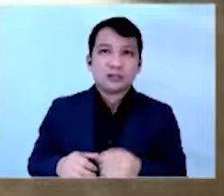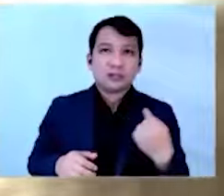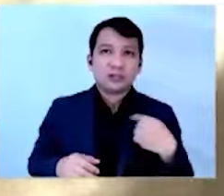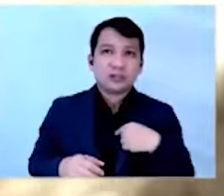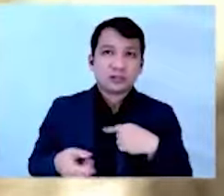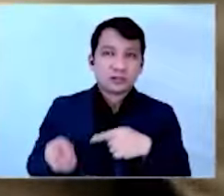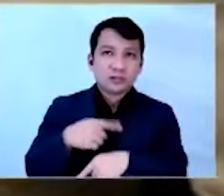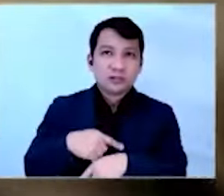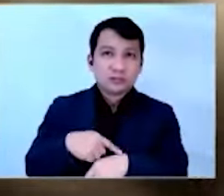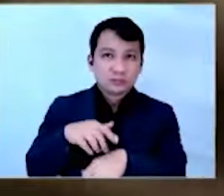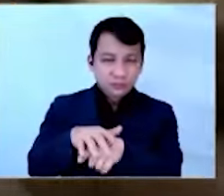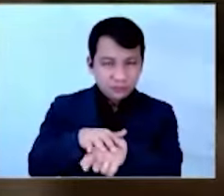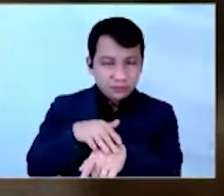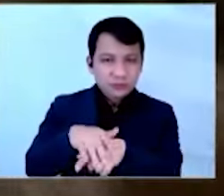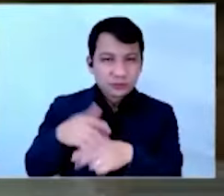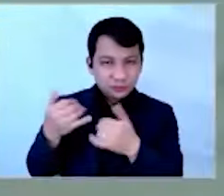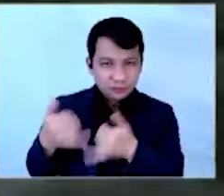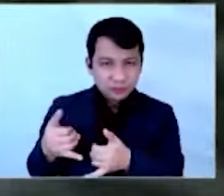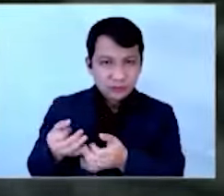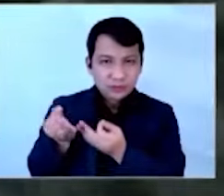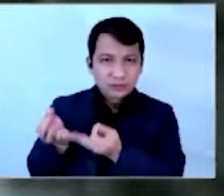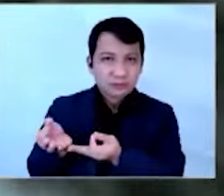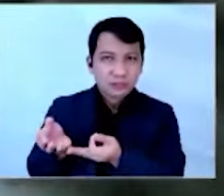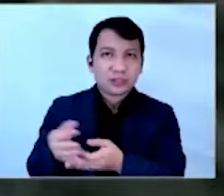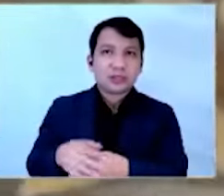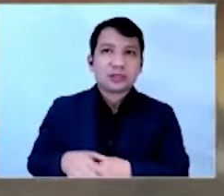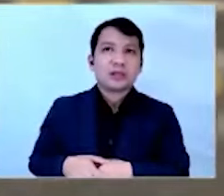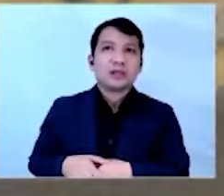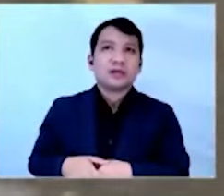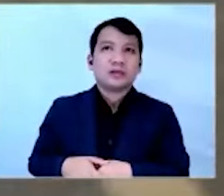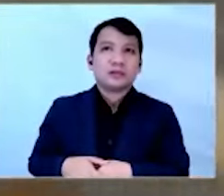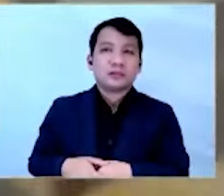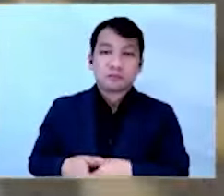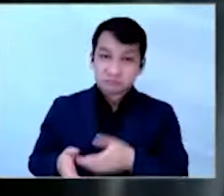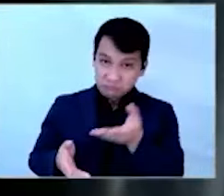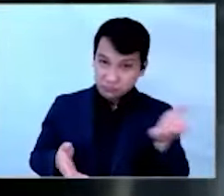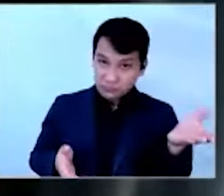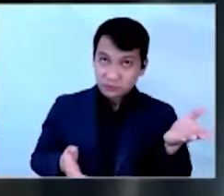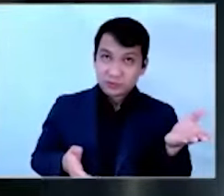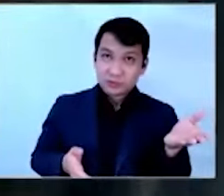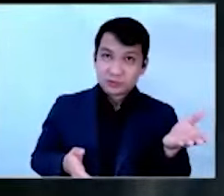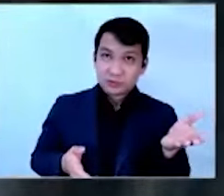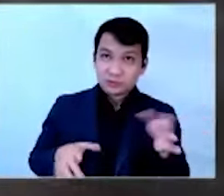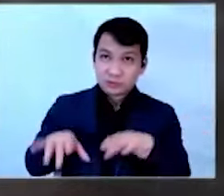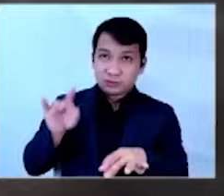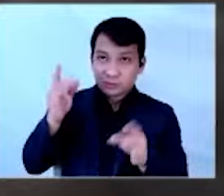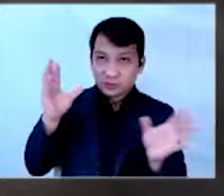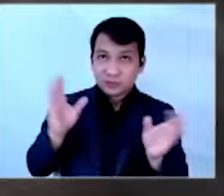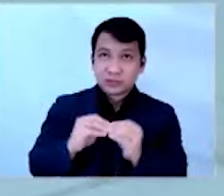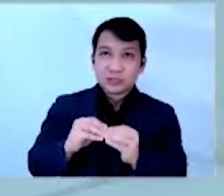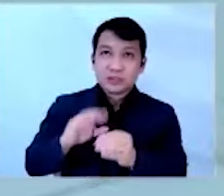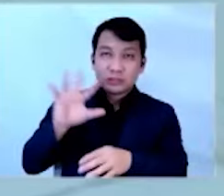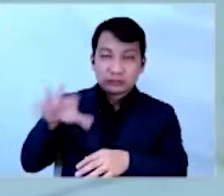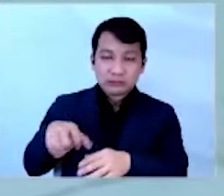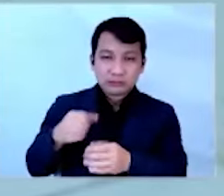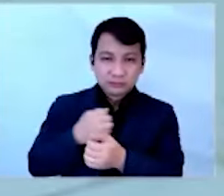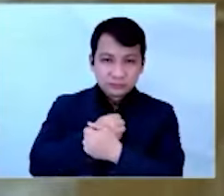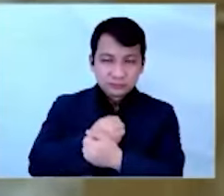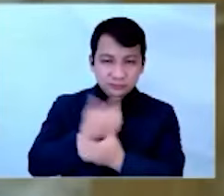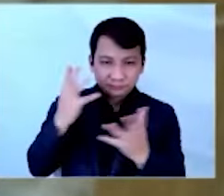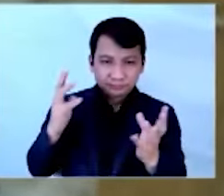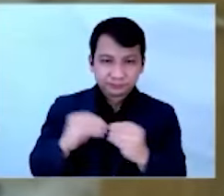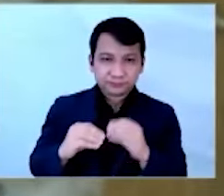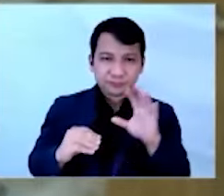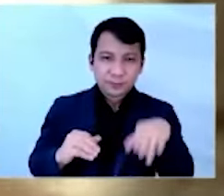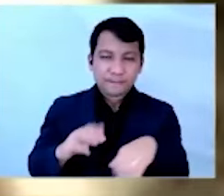ipet, laruin at pakainin. Aminin nyo, bet na bet ito ng mga cat lover. Patok na patok din ang cat cafe na